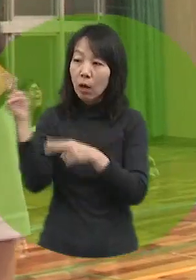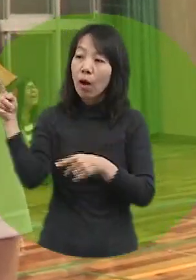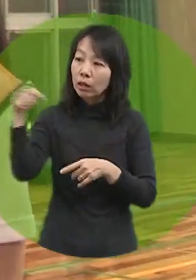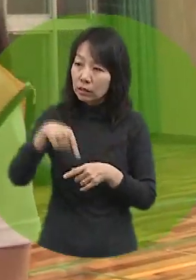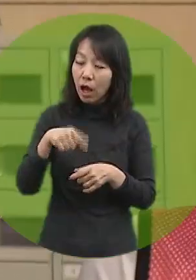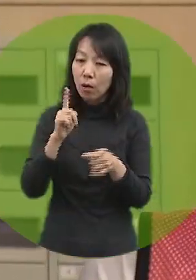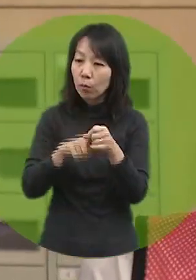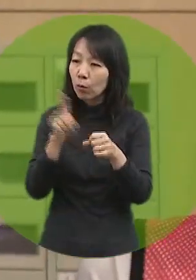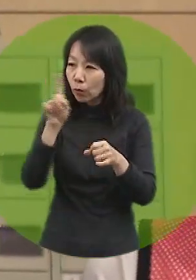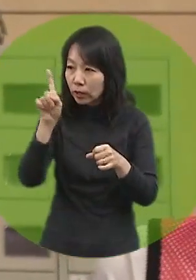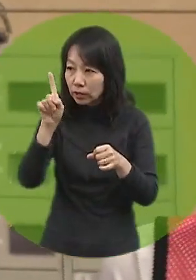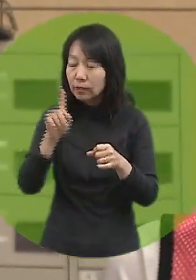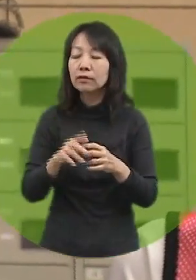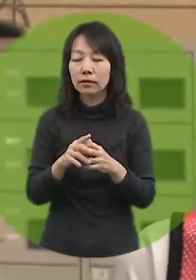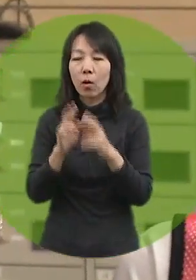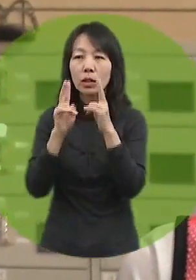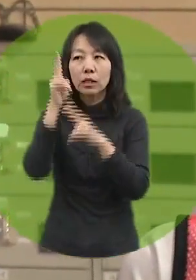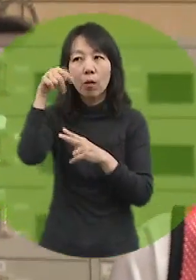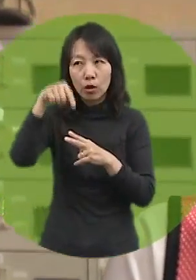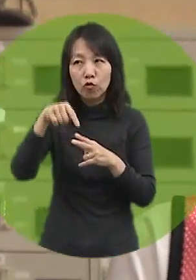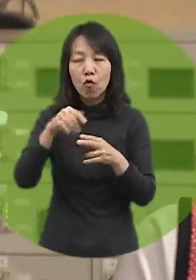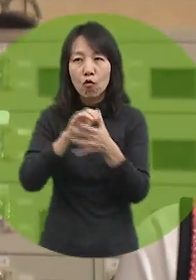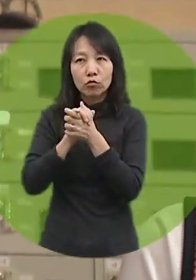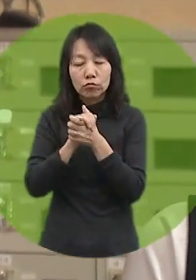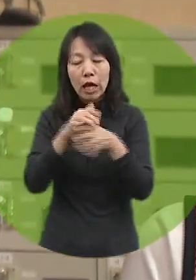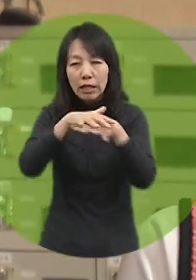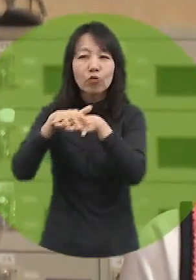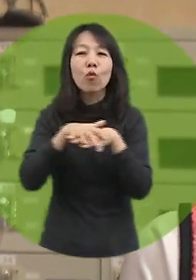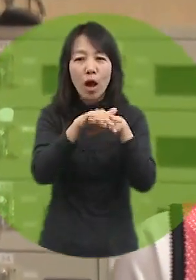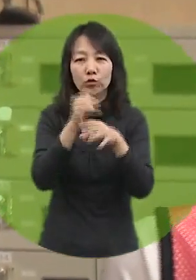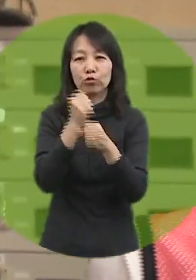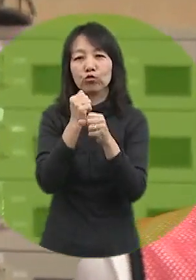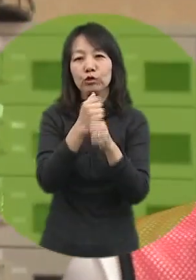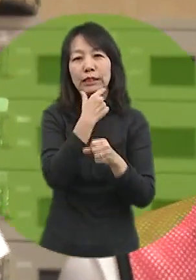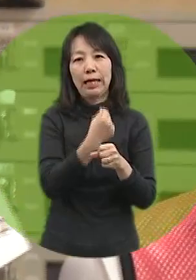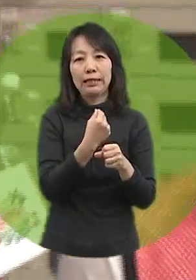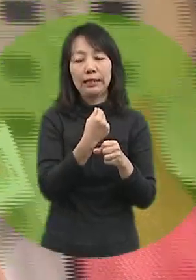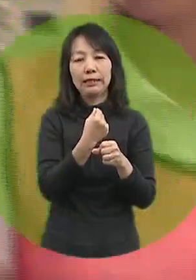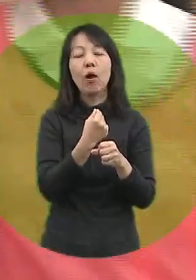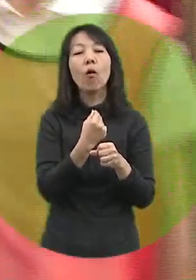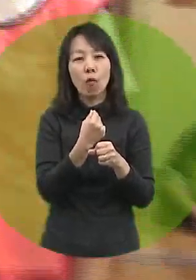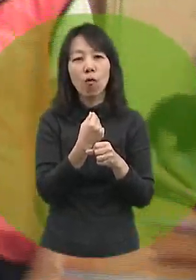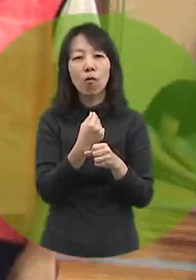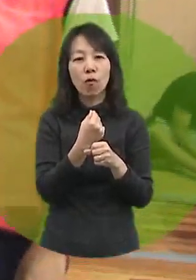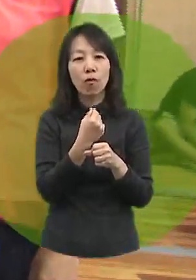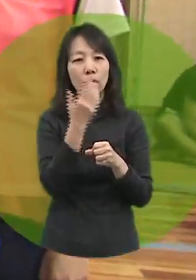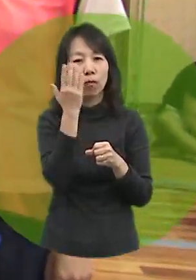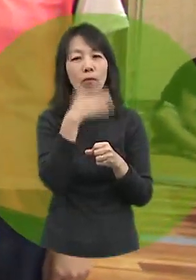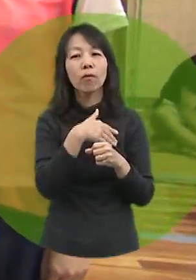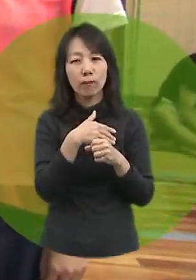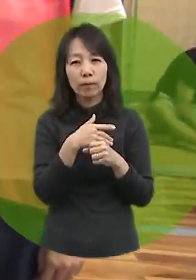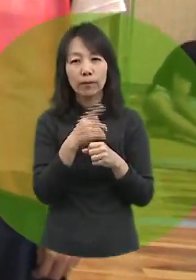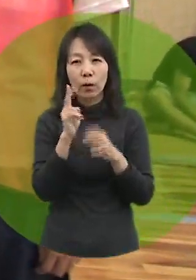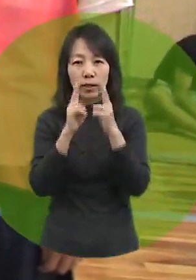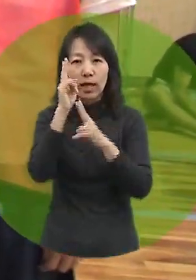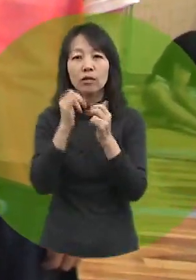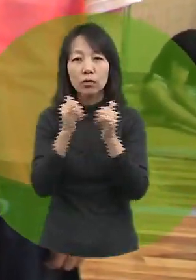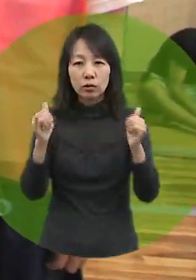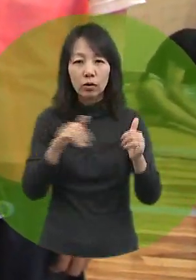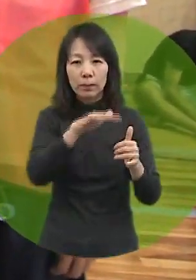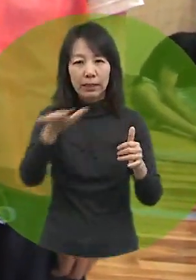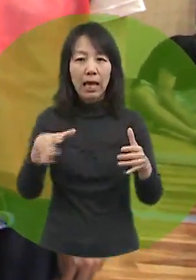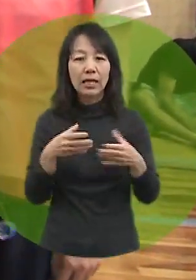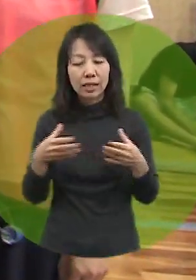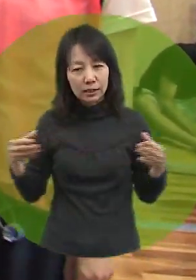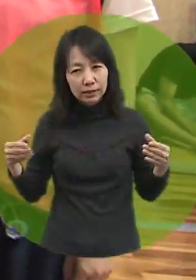来たんですか？ 沖縄のネットワークみたいな作りたい。なんかいっぱい優しい人を今やられ